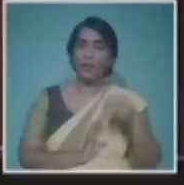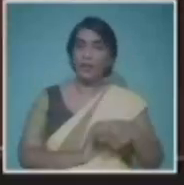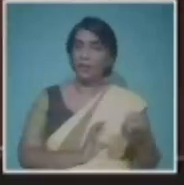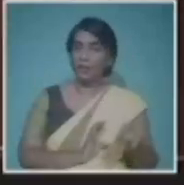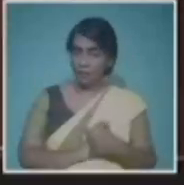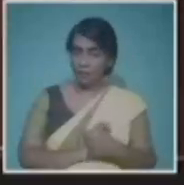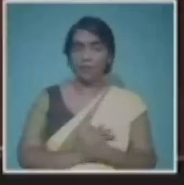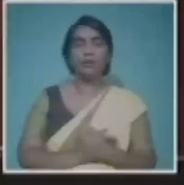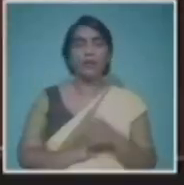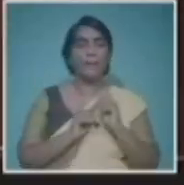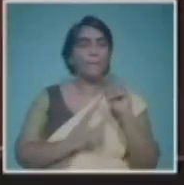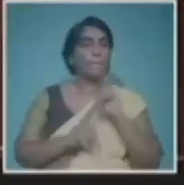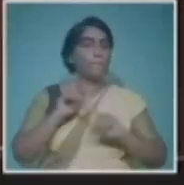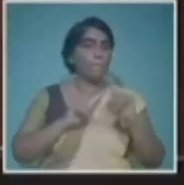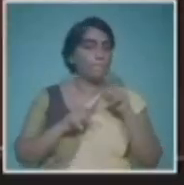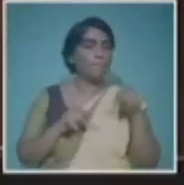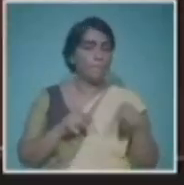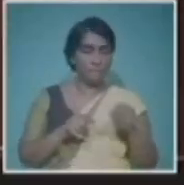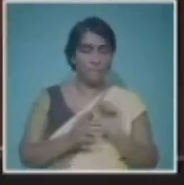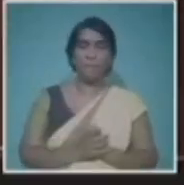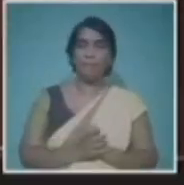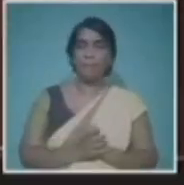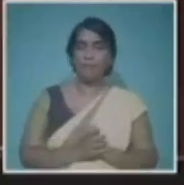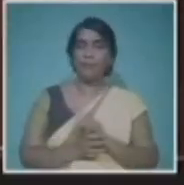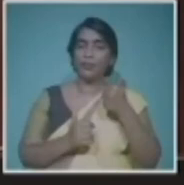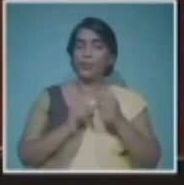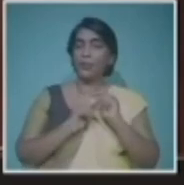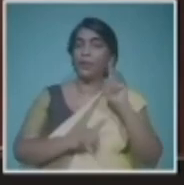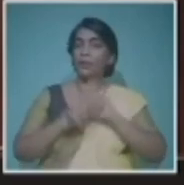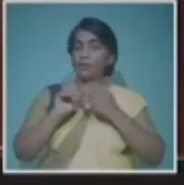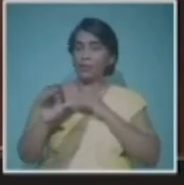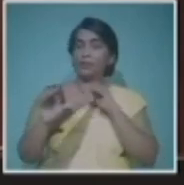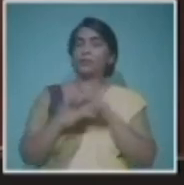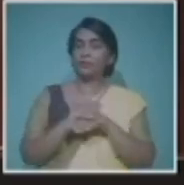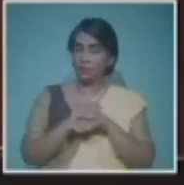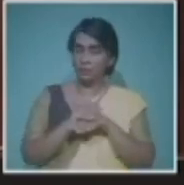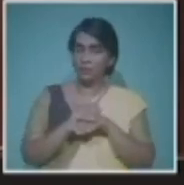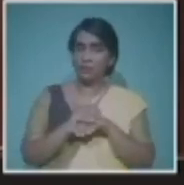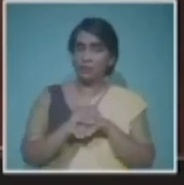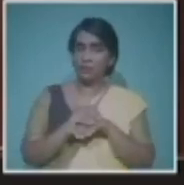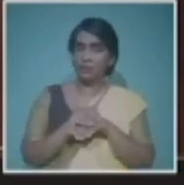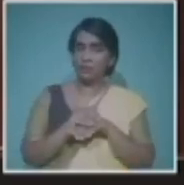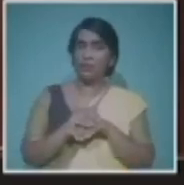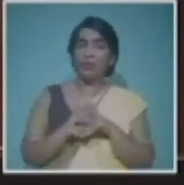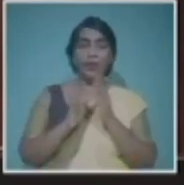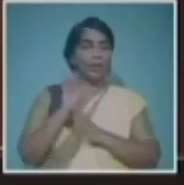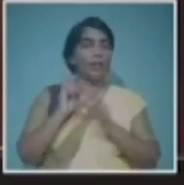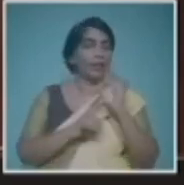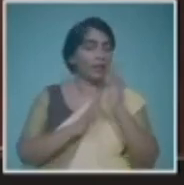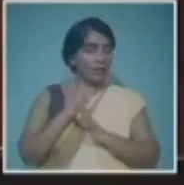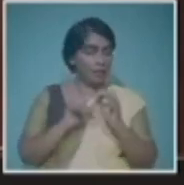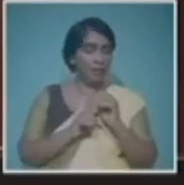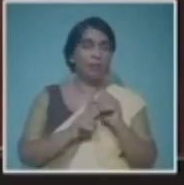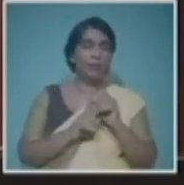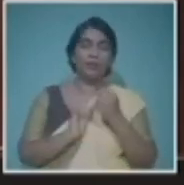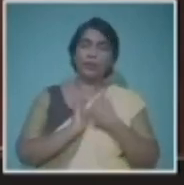අදවසේ මේ පාර්ලිමේන්තුව තුල මේ උත්තරීතර පාර්ලිමේන්තුව නියෝජනය කරපු මහජන නියෝජිතයන්